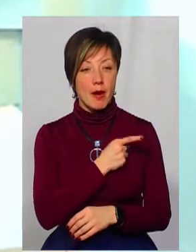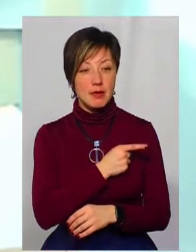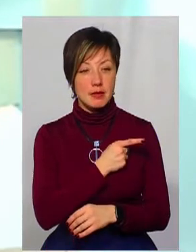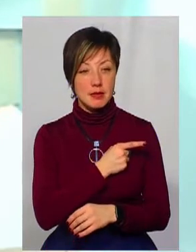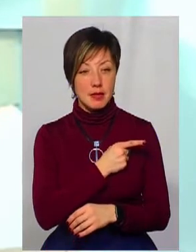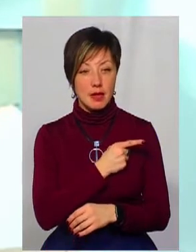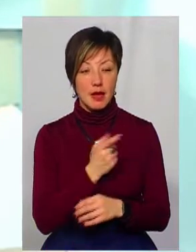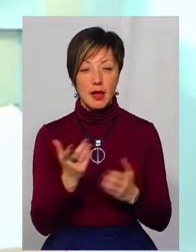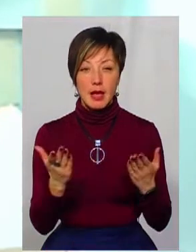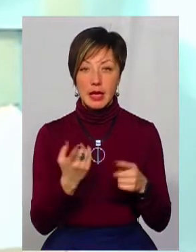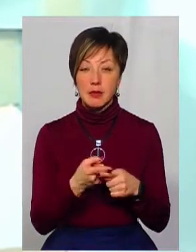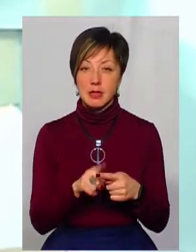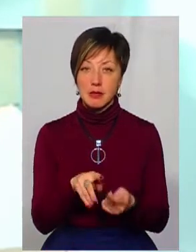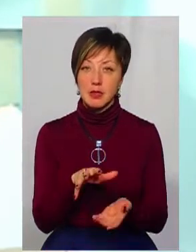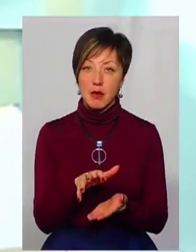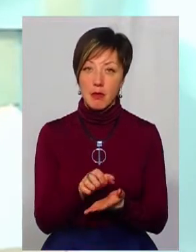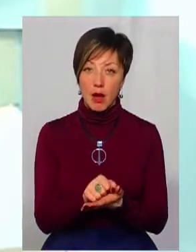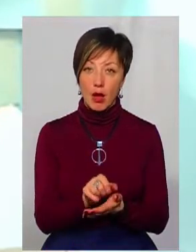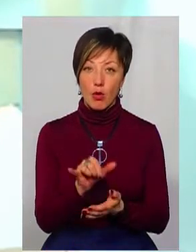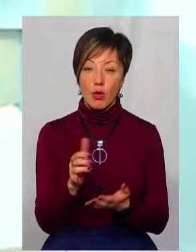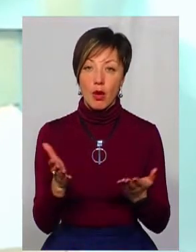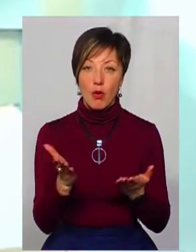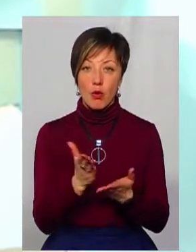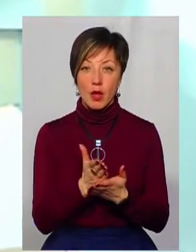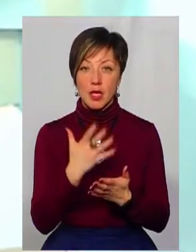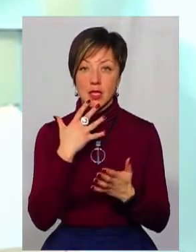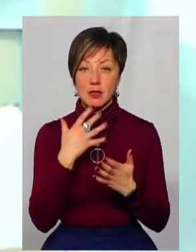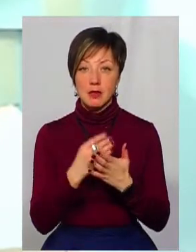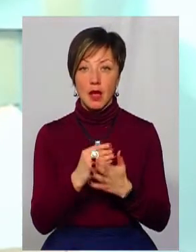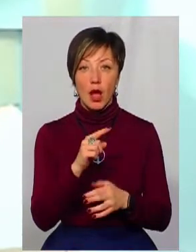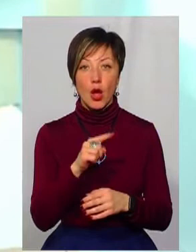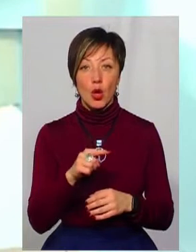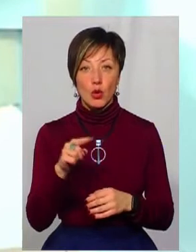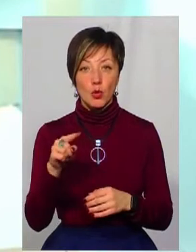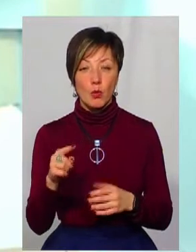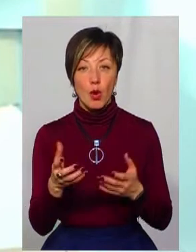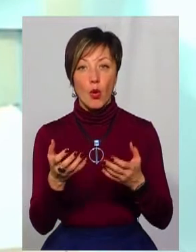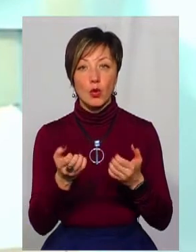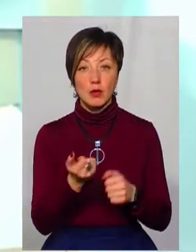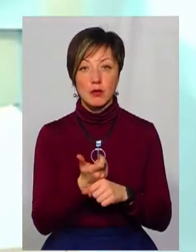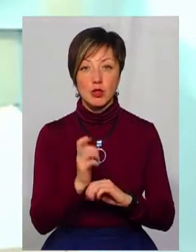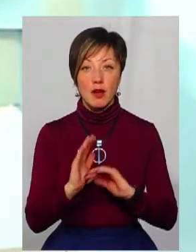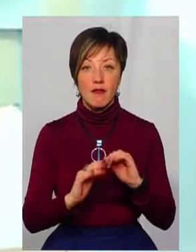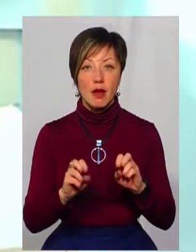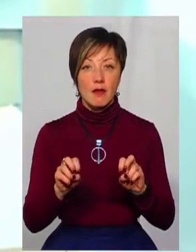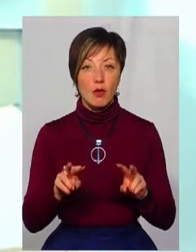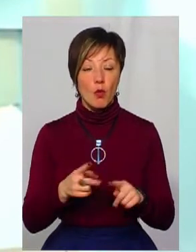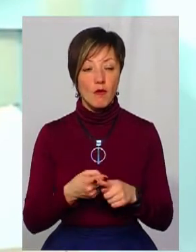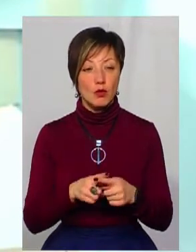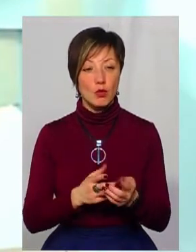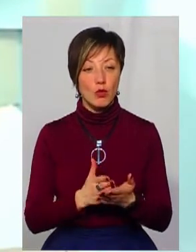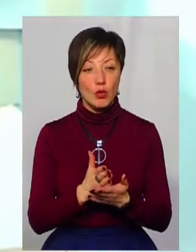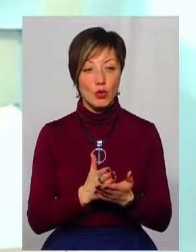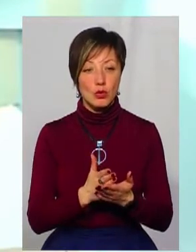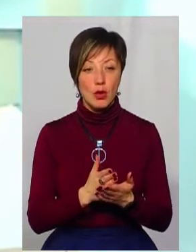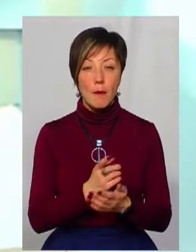тобто який цим займається, якого є, до прикладу, свій інсталяторський номер, він отримає більш кваліфіковану цю послугу. Чому? Тому